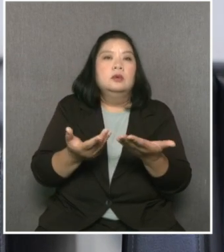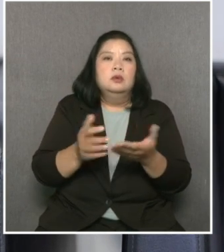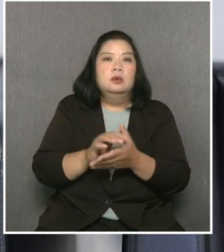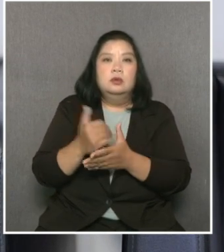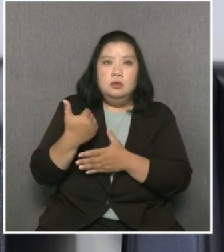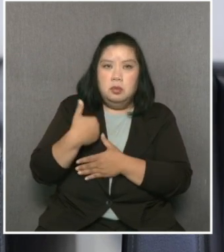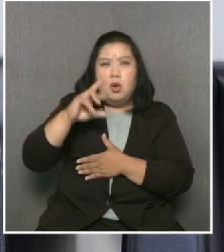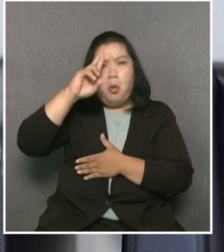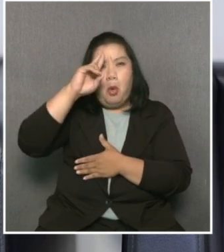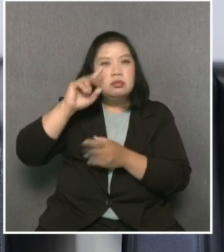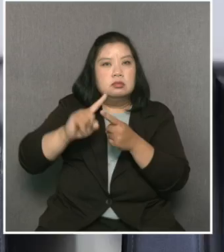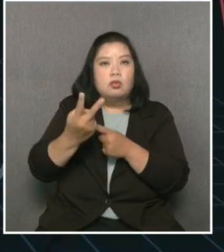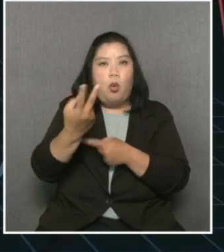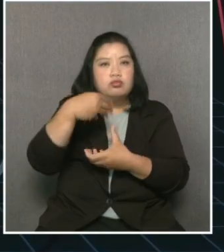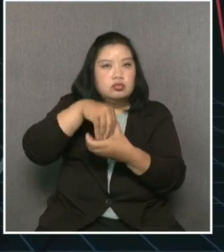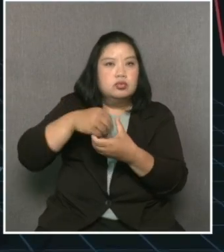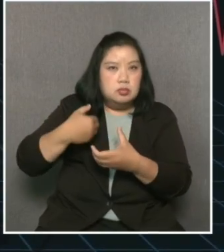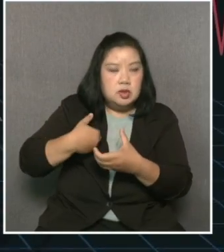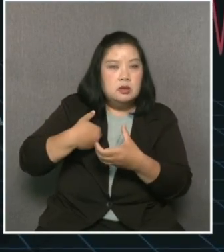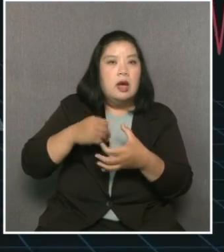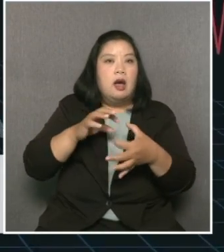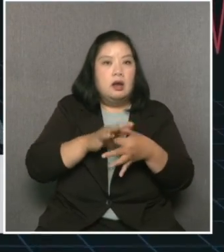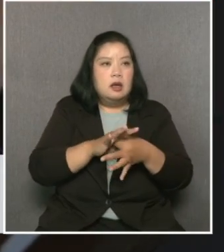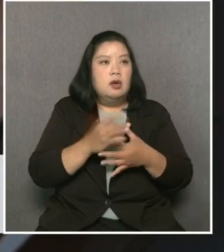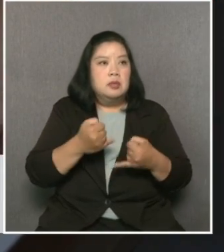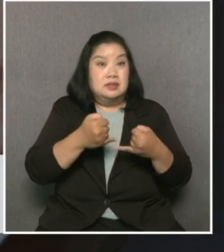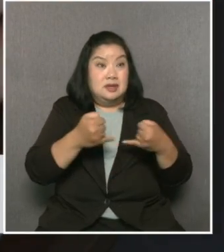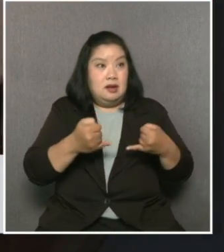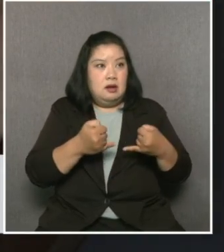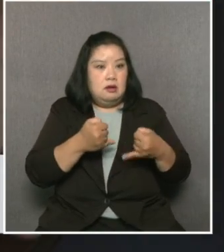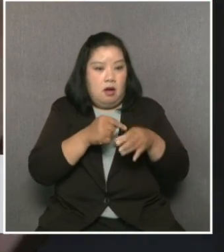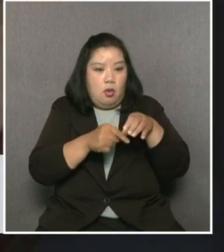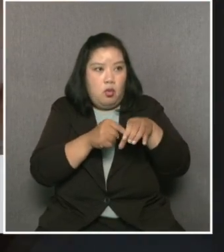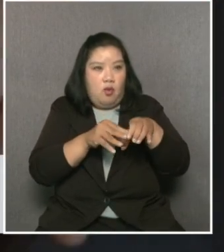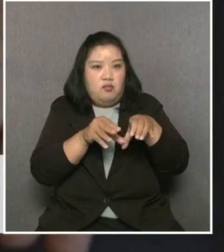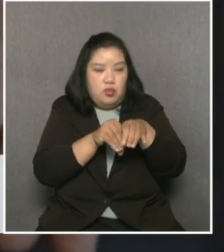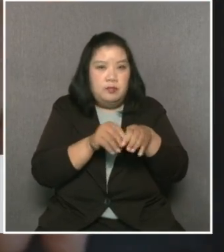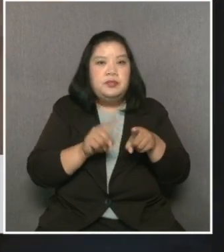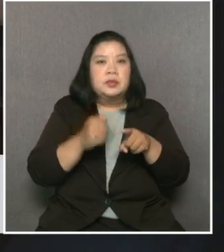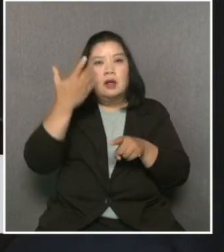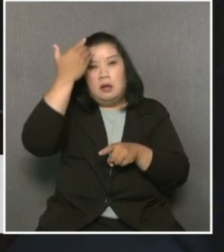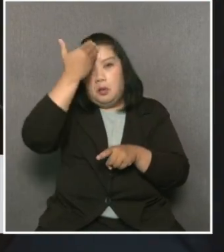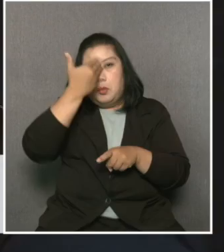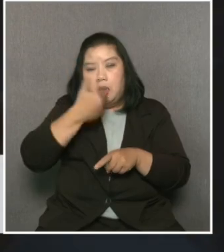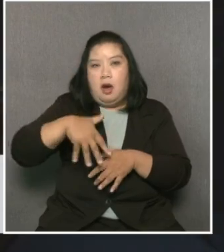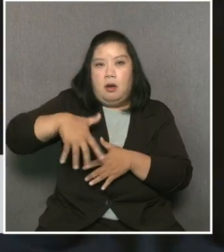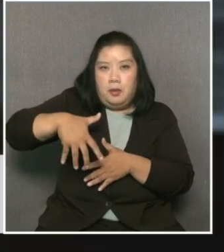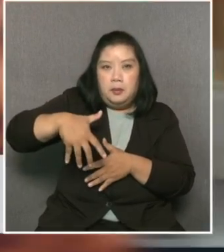างอื่นๆแทรกซ้อนเช่นอาจเกิดเส้นเลือดหัวใจอุดตันฉับพลันหรือเป็นเรื่องของสโตรกหลอดเลือดสมองฉับ